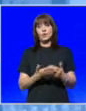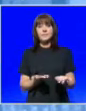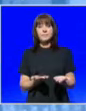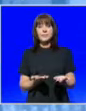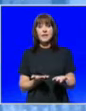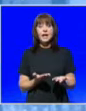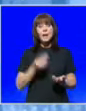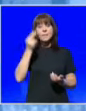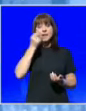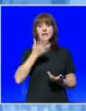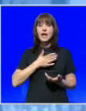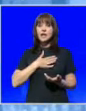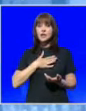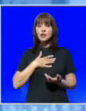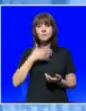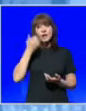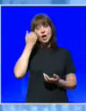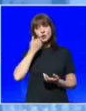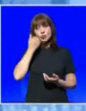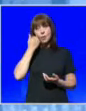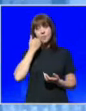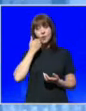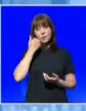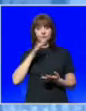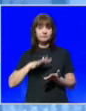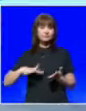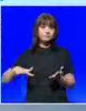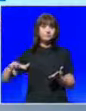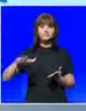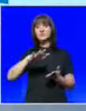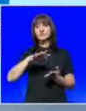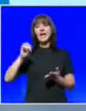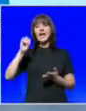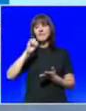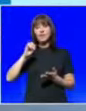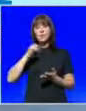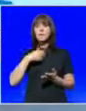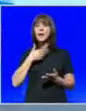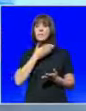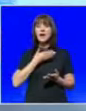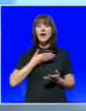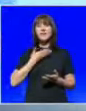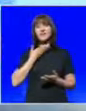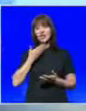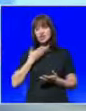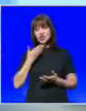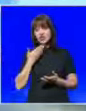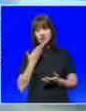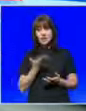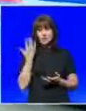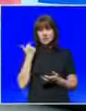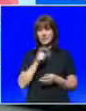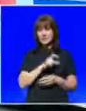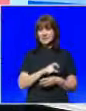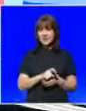има едно много така добро реноме в Европа. Бях на едно посещение в Чехия, в АЕЦ Темелин миналата